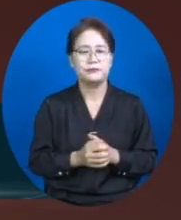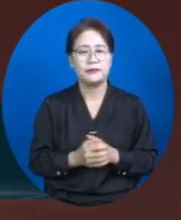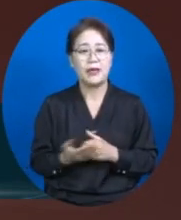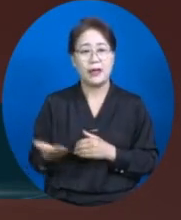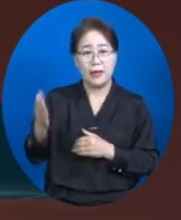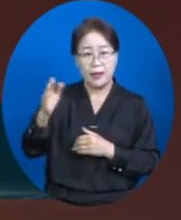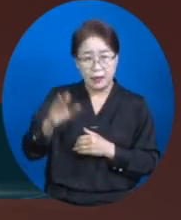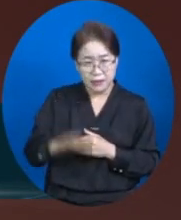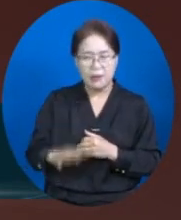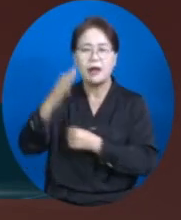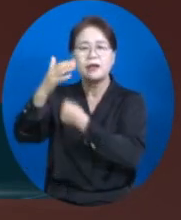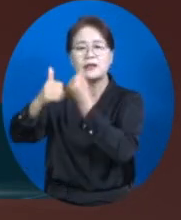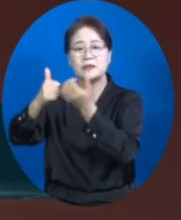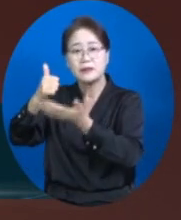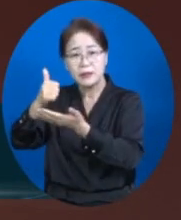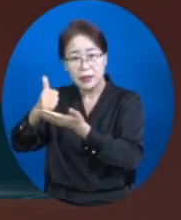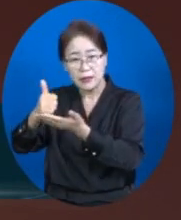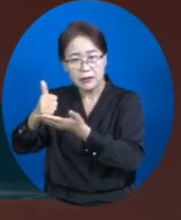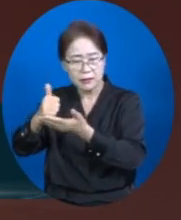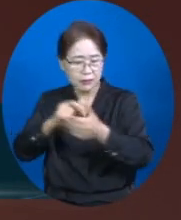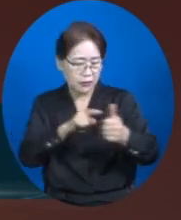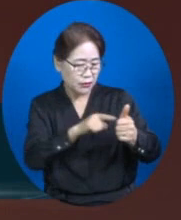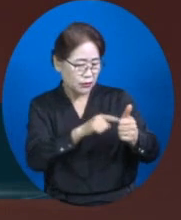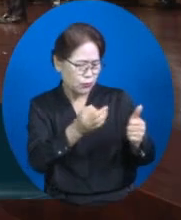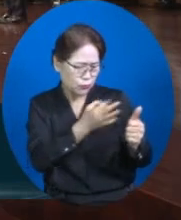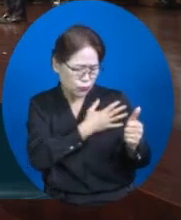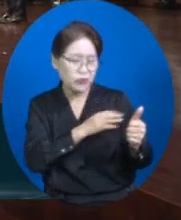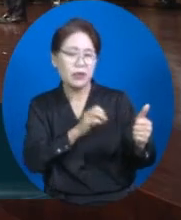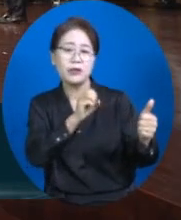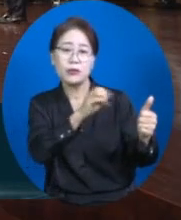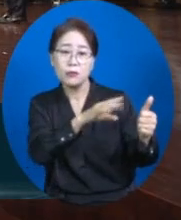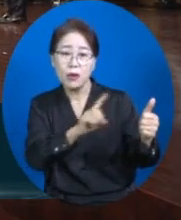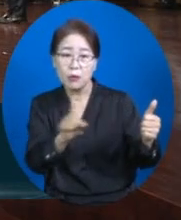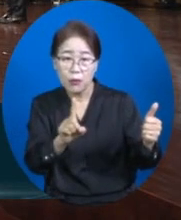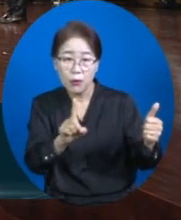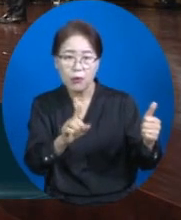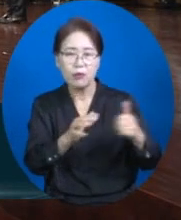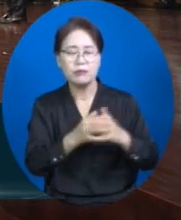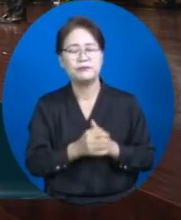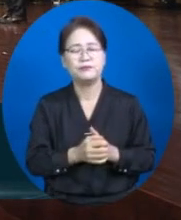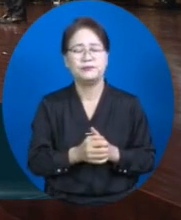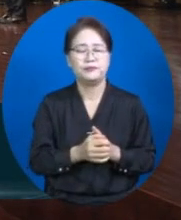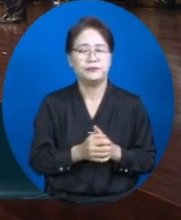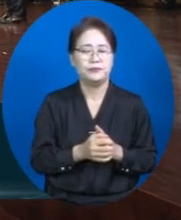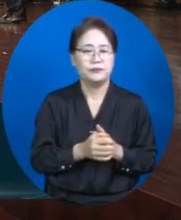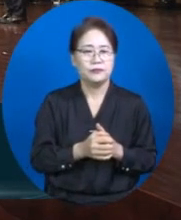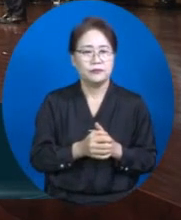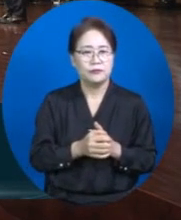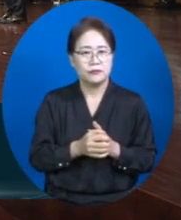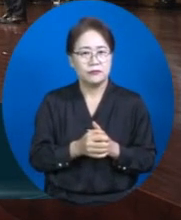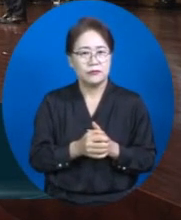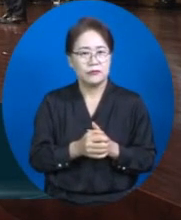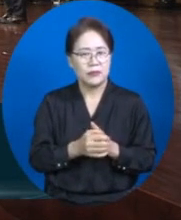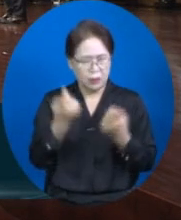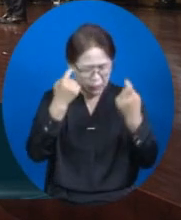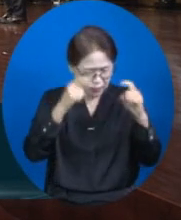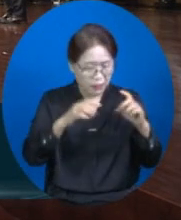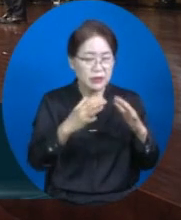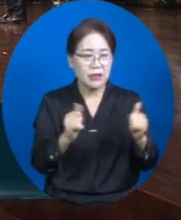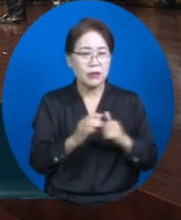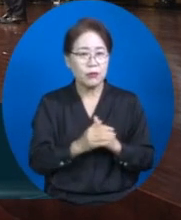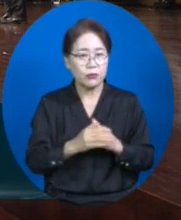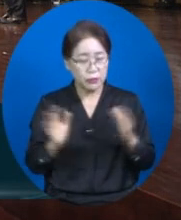그런데 하나님은요 이렇게 말하는이 부자에게 이렇게 말씀하셨다는 거죠 우리 한번 읽어 볼까요 다 같이요 어리석은 자요